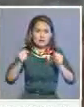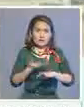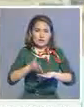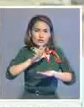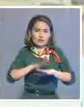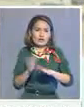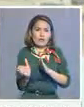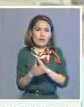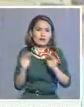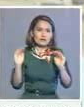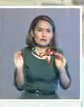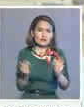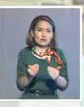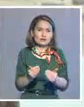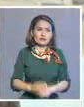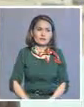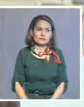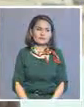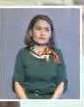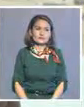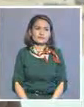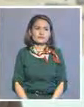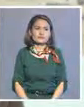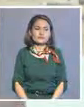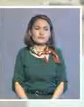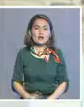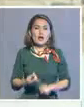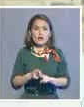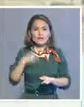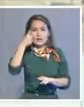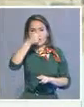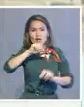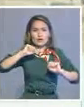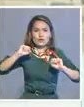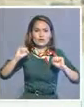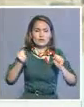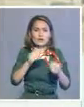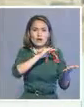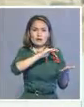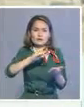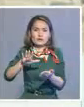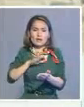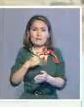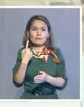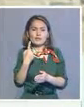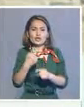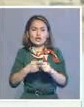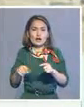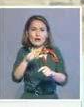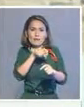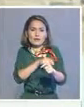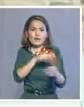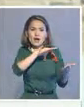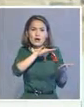қалатындары да бар. В этом году была зима, конечно, тяжелая. Биыл қыс қиын болды. Тоғандағы мұздың қалыңдығы 1,5 метрге жетті.